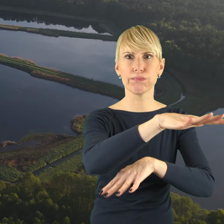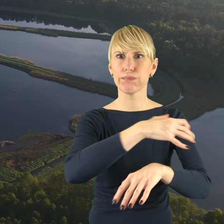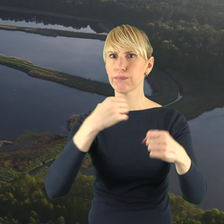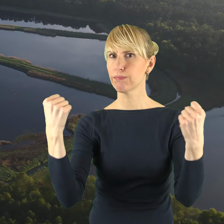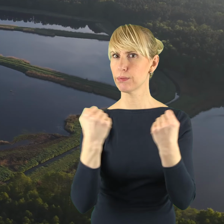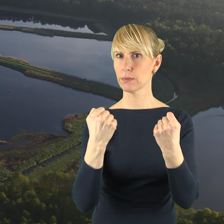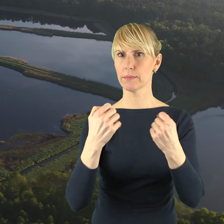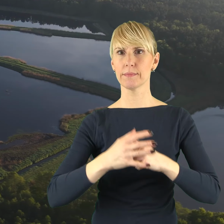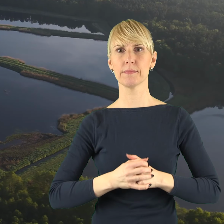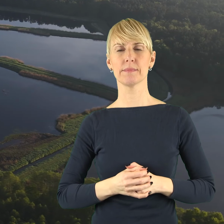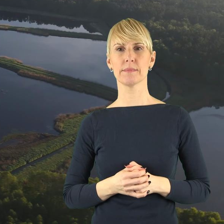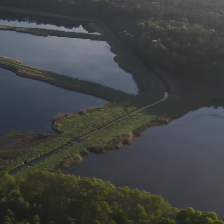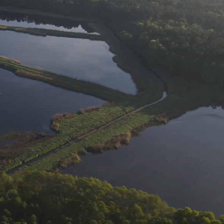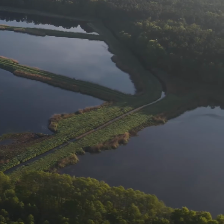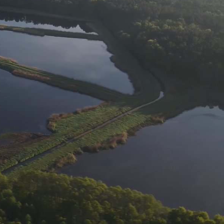wyjątkowego obszaru.